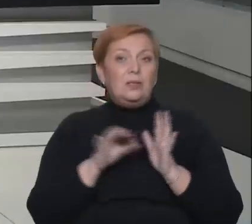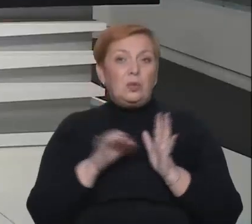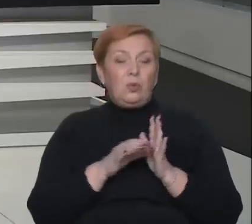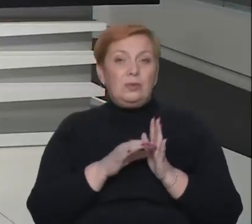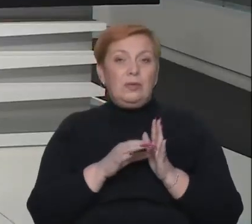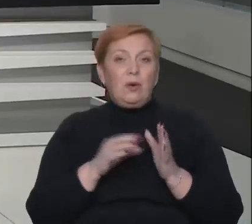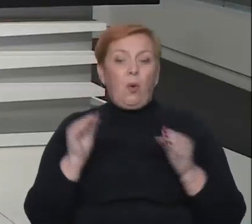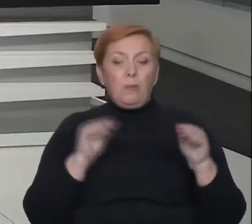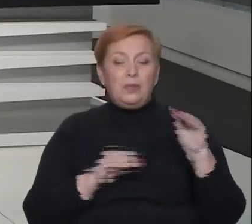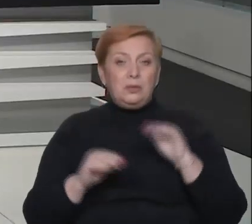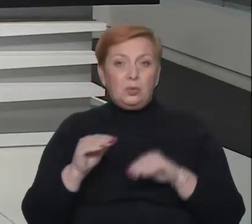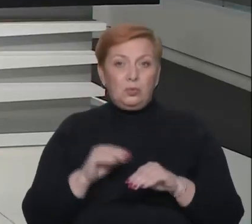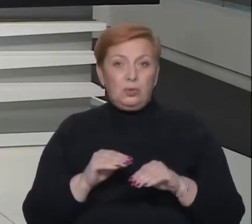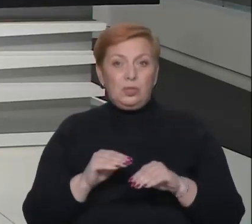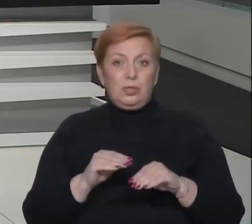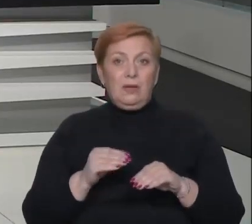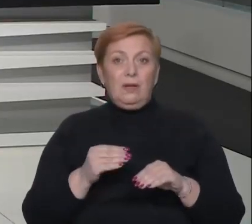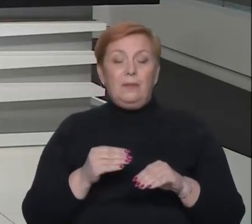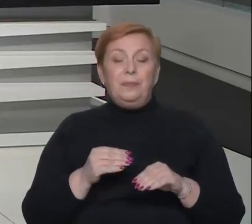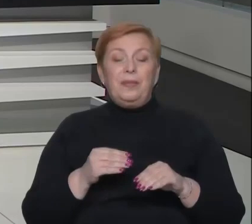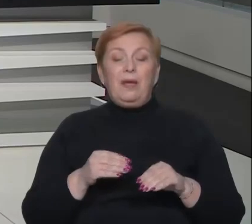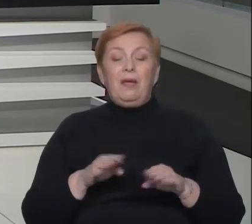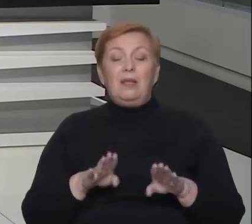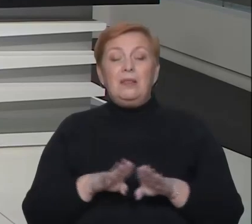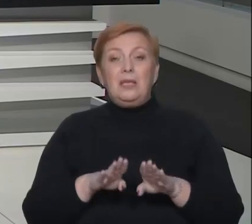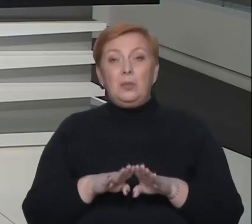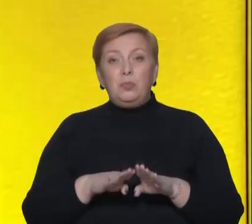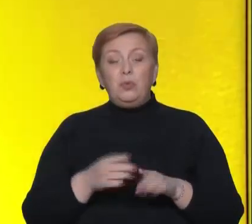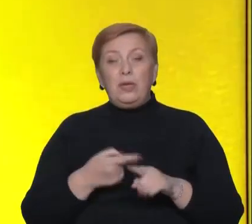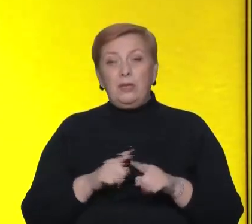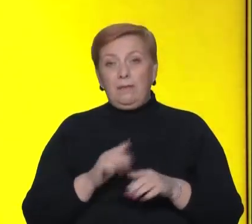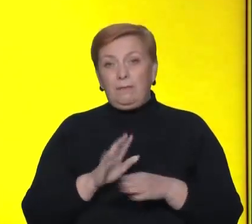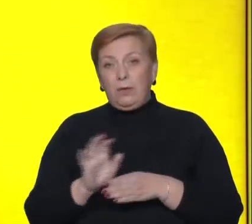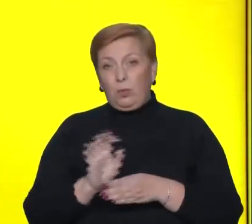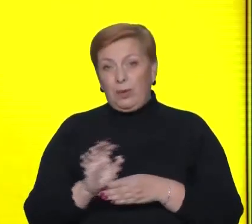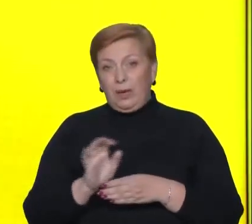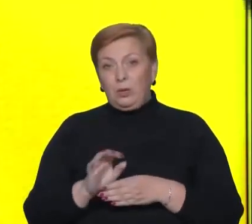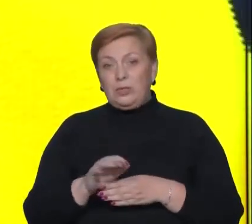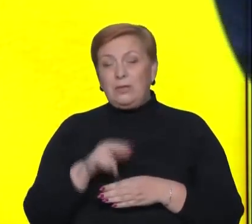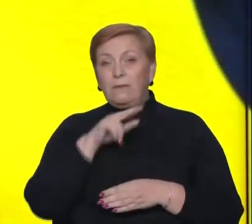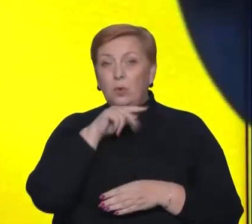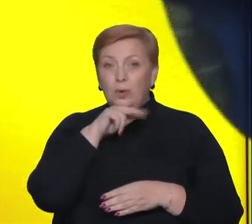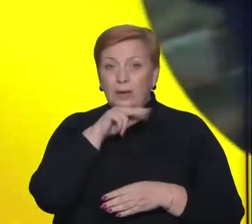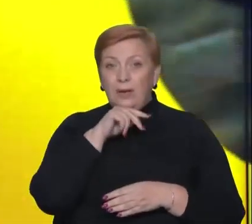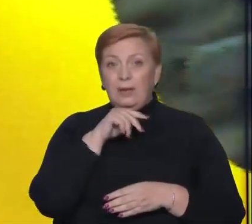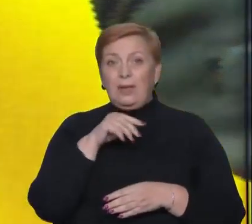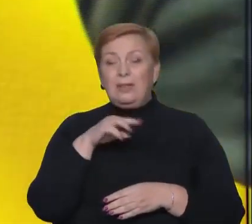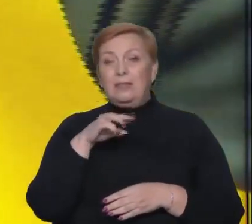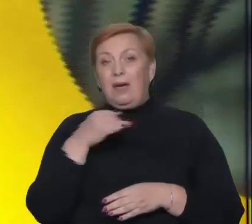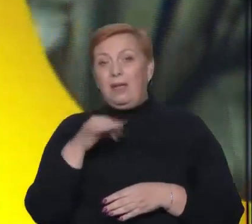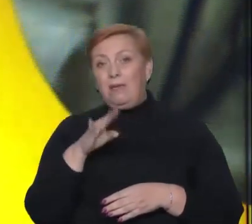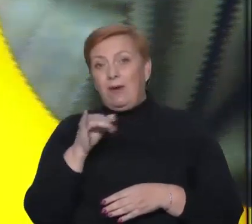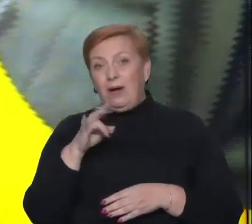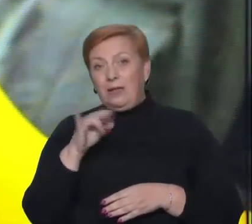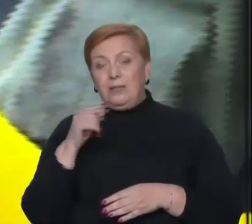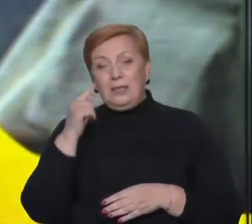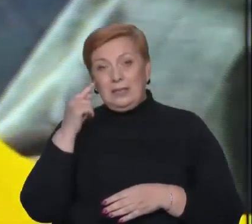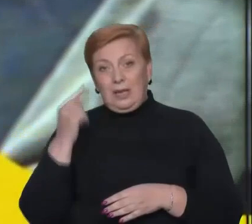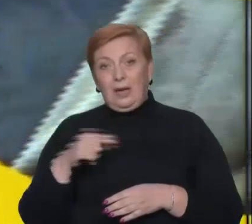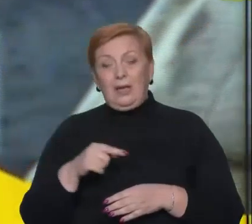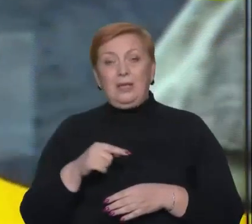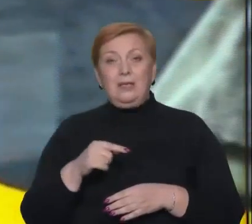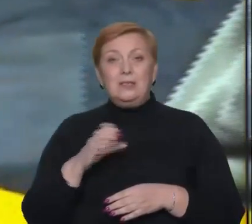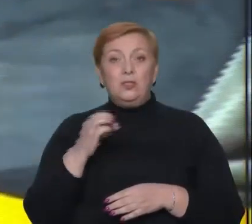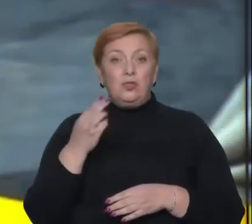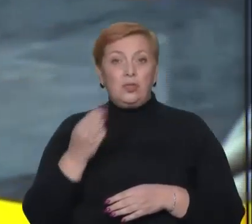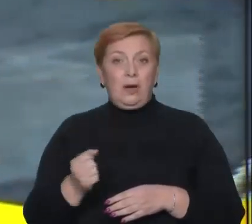Країнах типу Тайвань, Корея, Сполучені Штати, Японія. Тобто насправді нам потрібно комплектуючі. І в